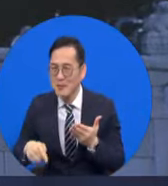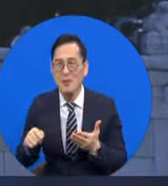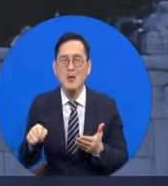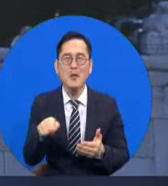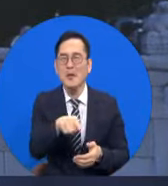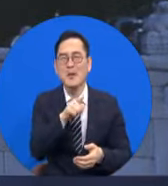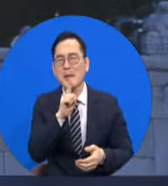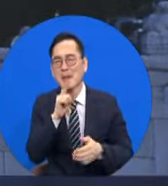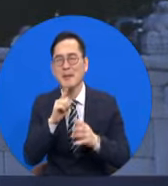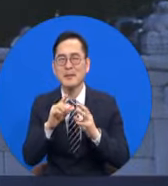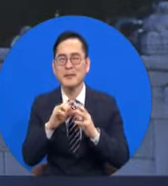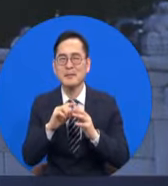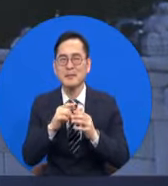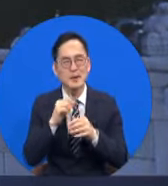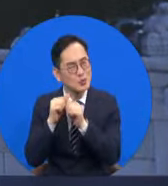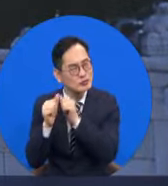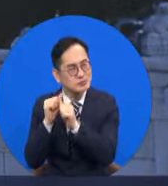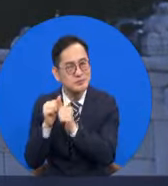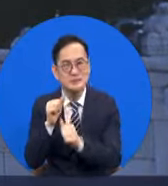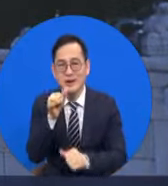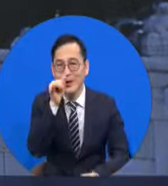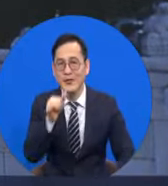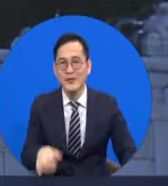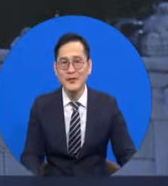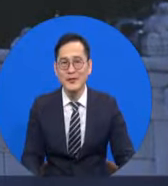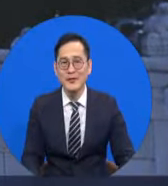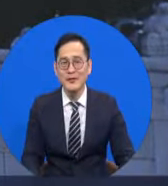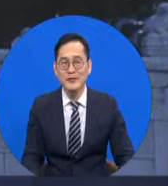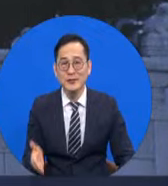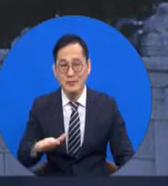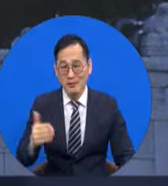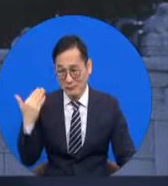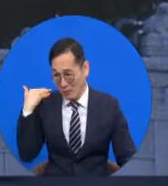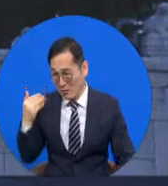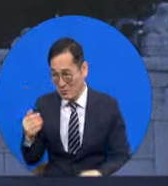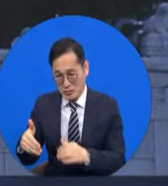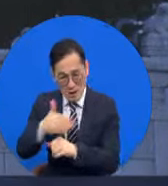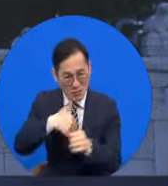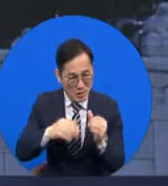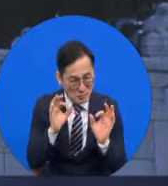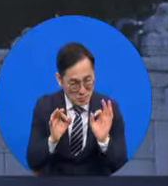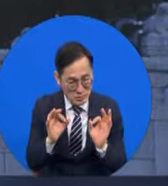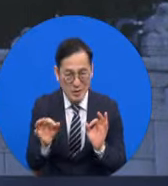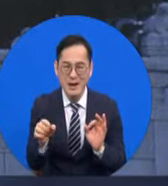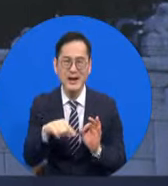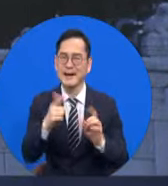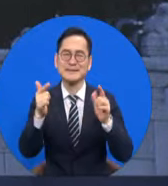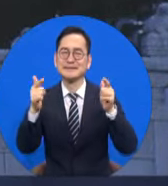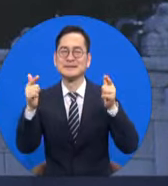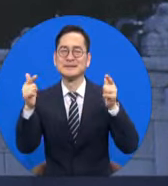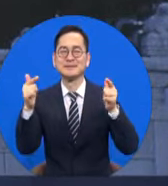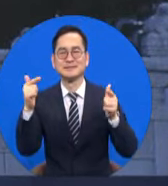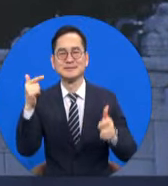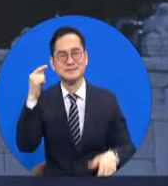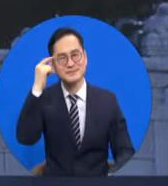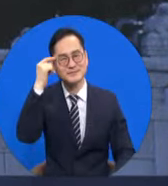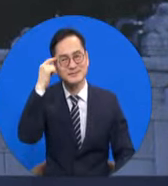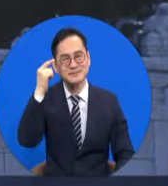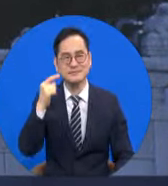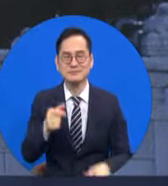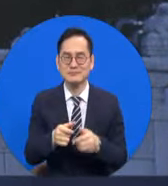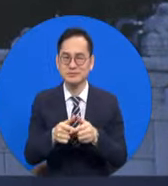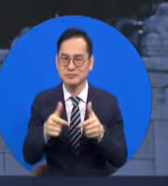선거부터 뭔가 그런 어떤 속설들이 좀 많이 깨지는 경향도 나오고 있다라는 보도도 함께 소개해 드려야 될 것